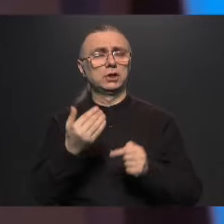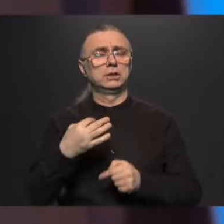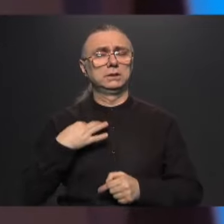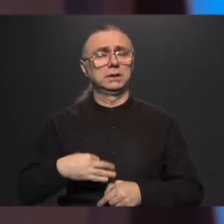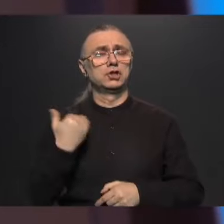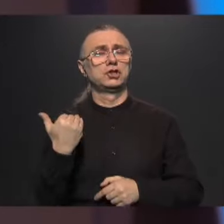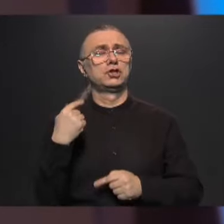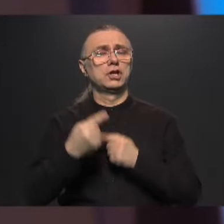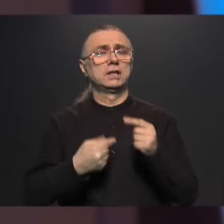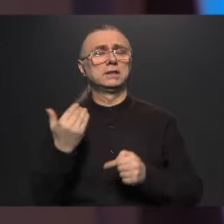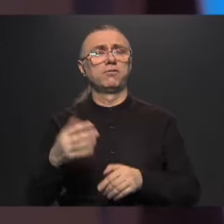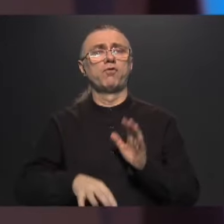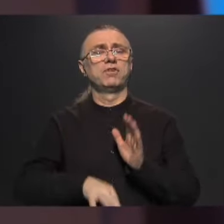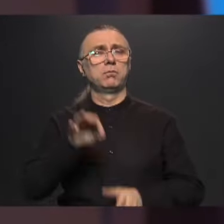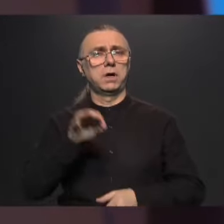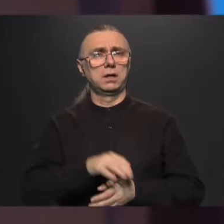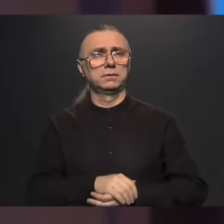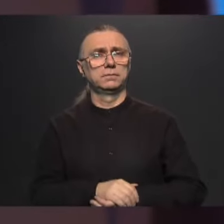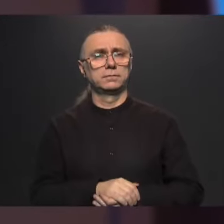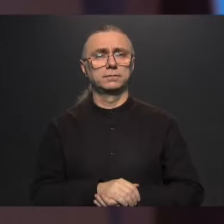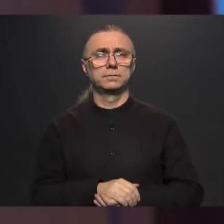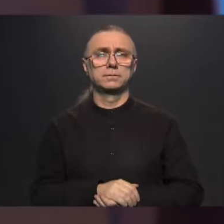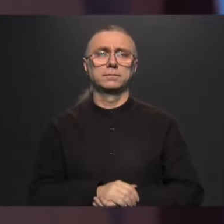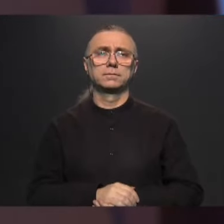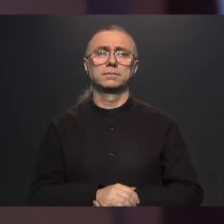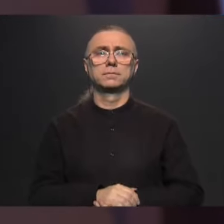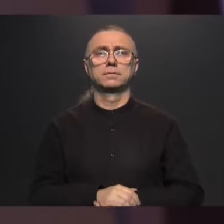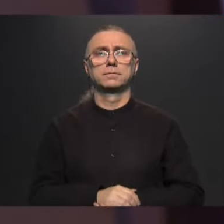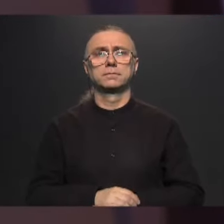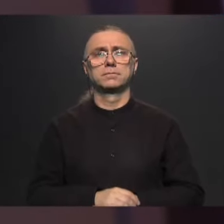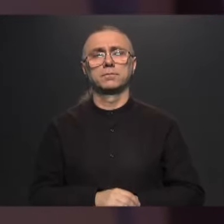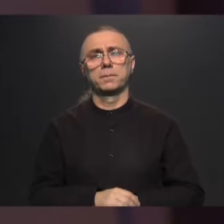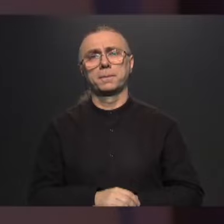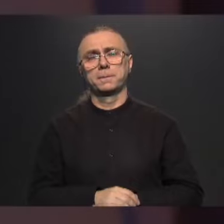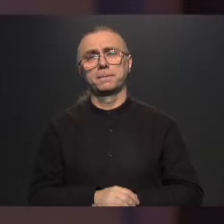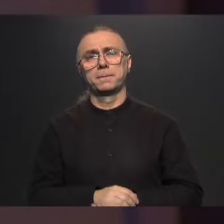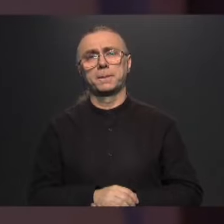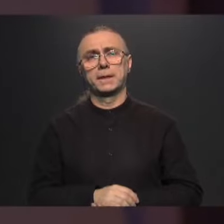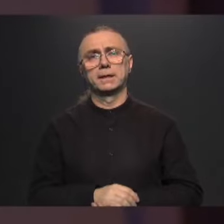мне, ну, с моей точки зрения, да и с точки зрения, наверное, доктрины всей церкви,